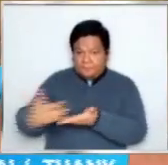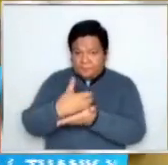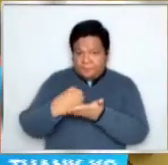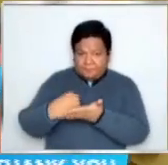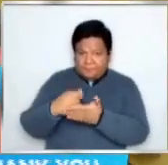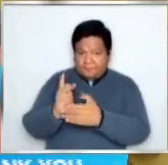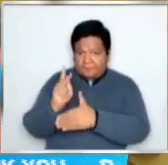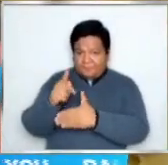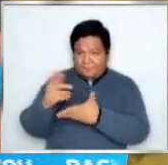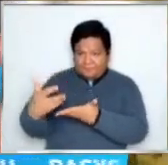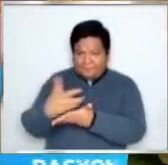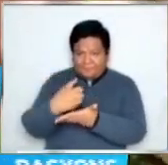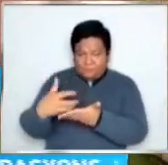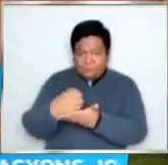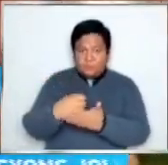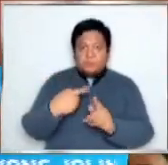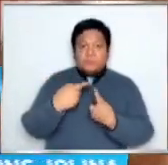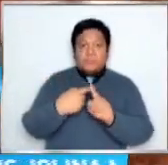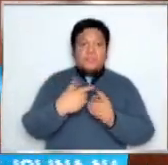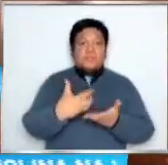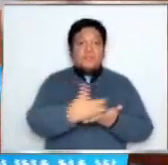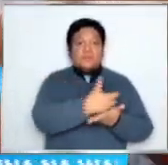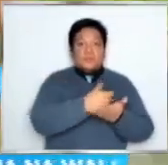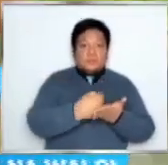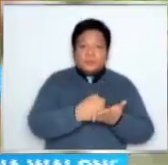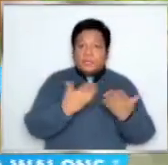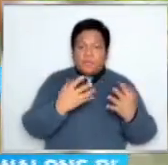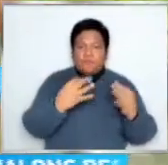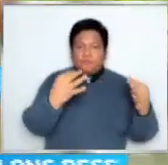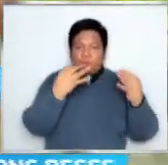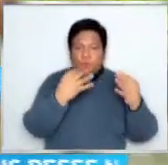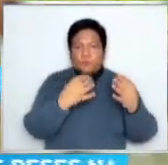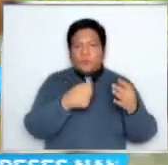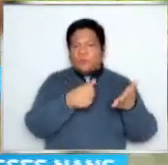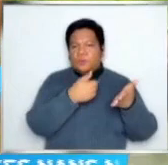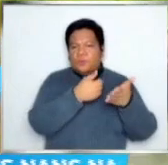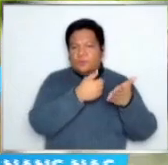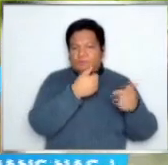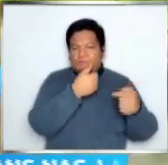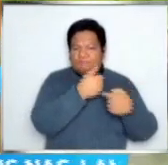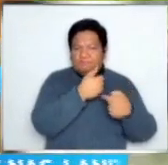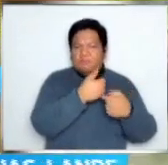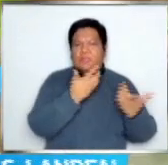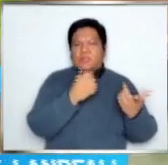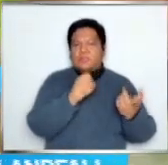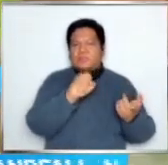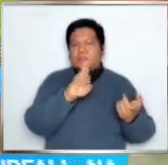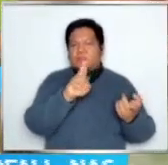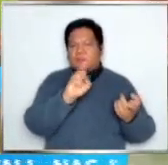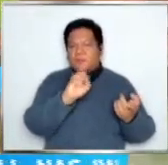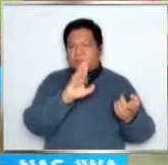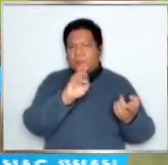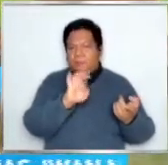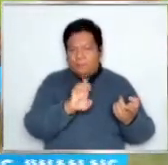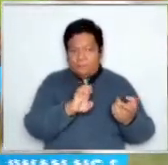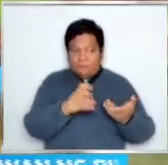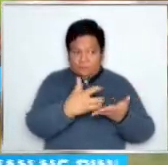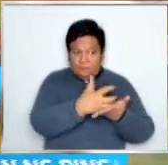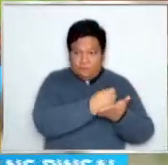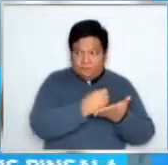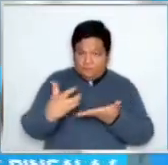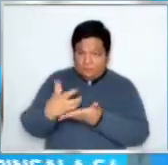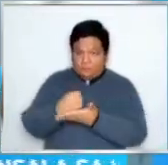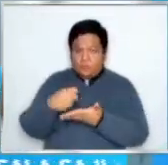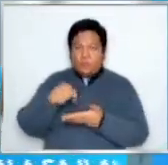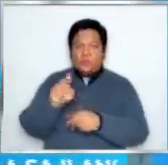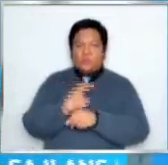siya sa pamamagitan ng views at subs sa YouTube. Ang pinagsamang kita, ginagamit niya sa kanyang pag-aaral. Yung